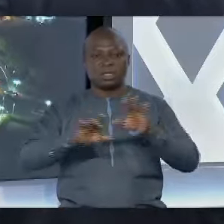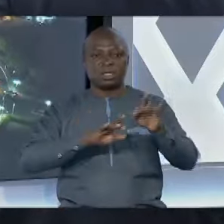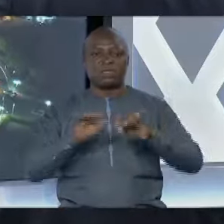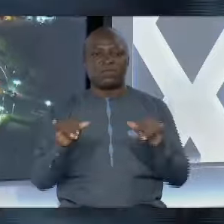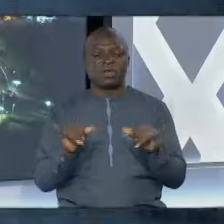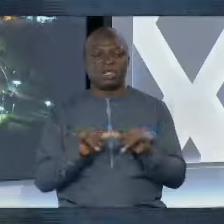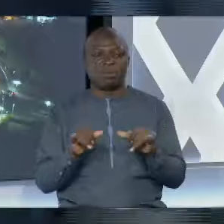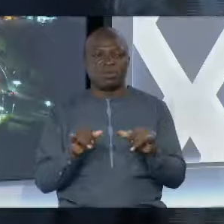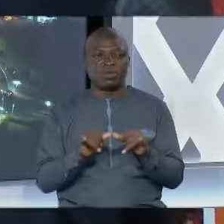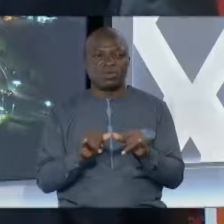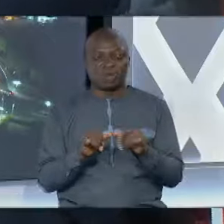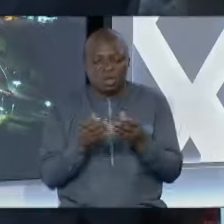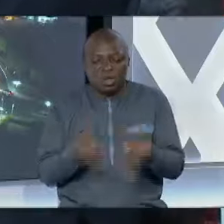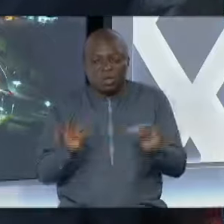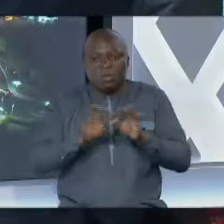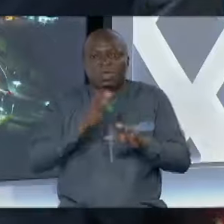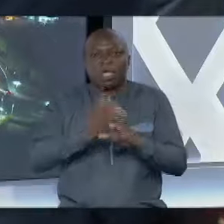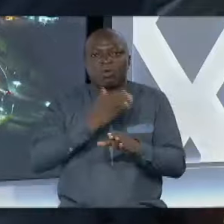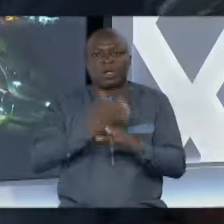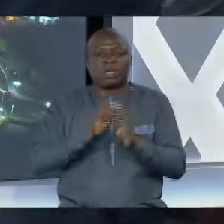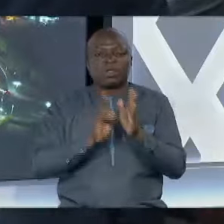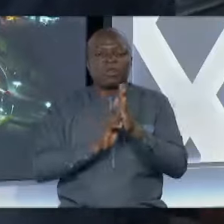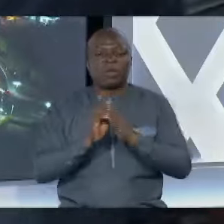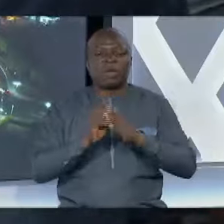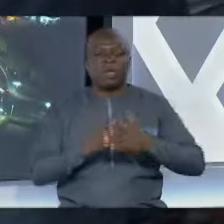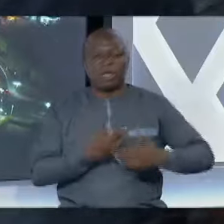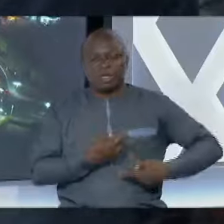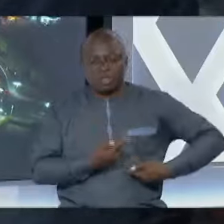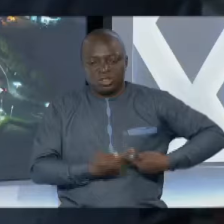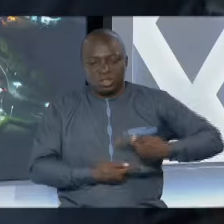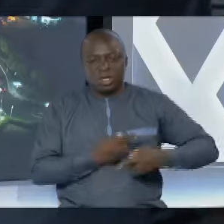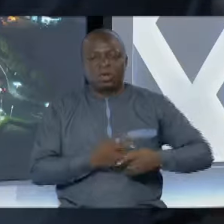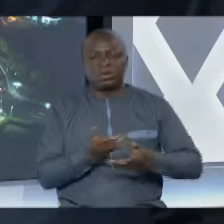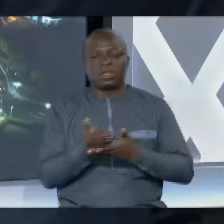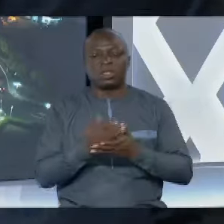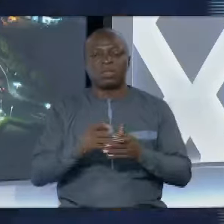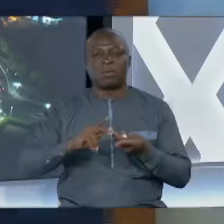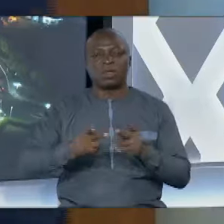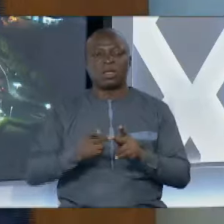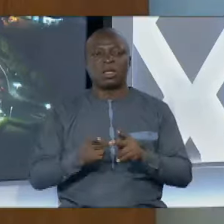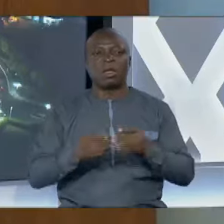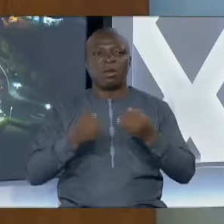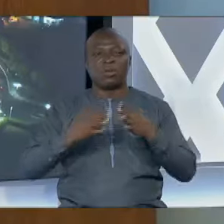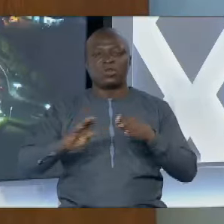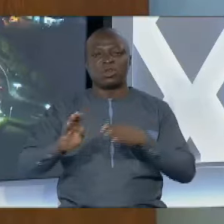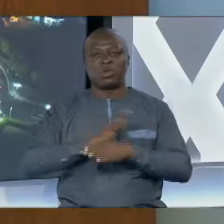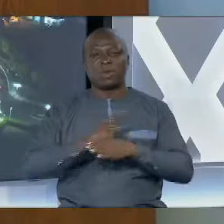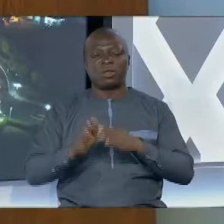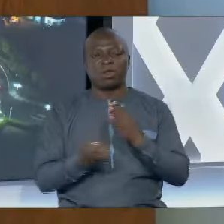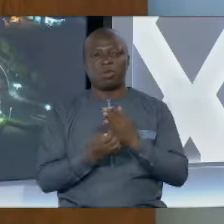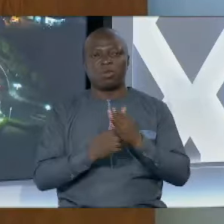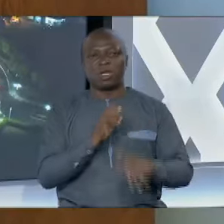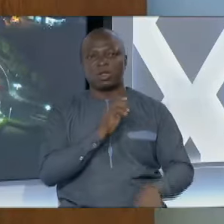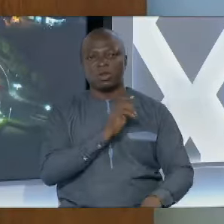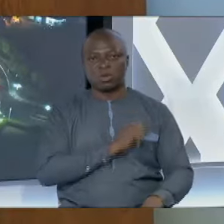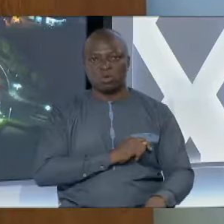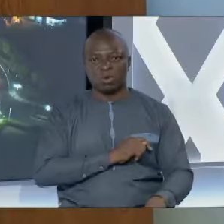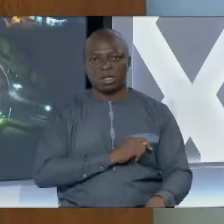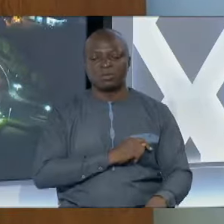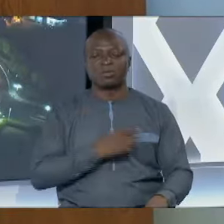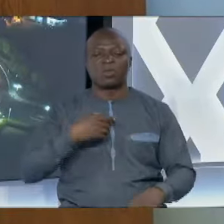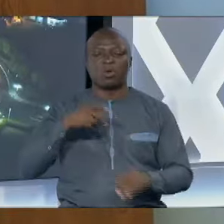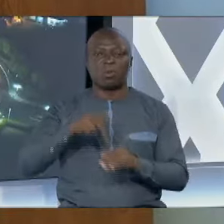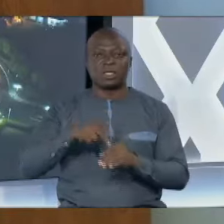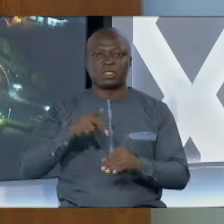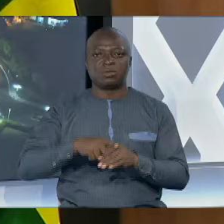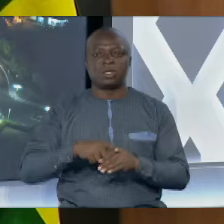leviers concrets de développement et de générer des partenariats. Plusieurs opérateurs économiques togolais y ont pris